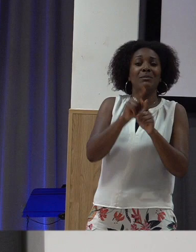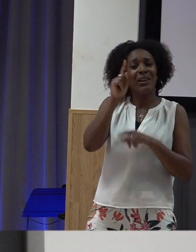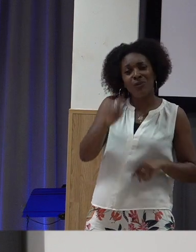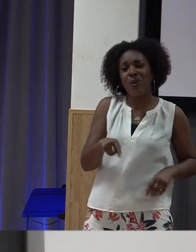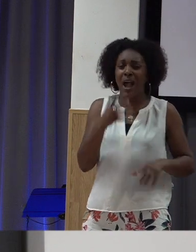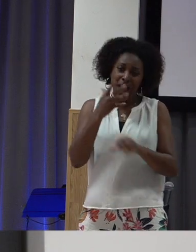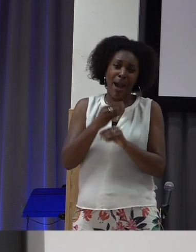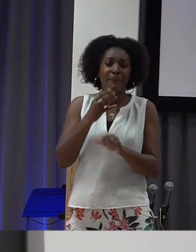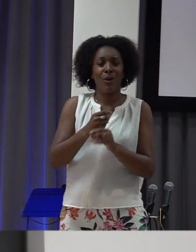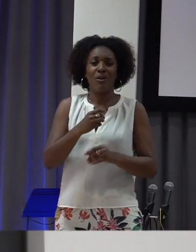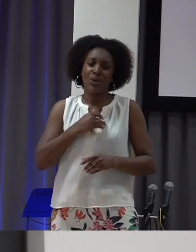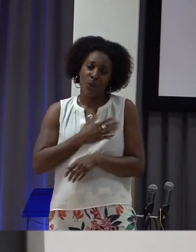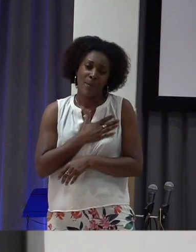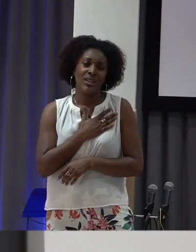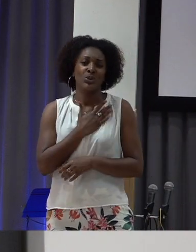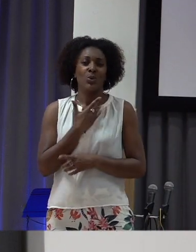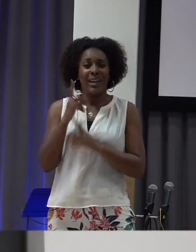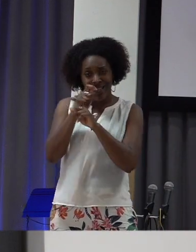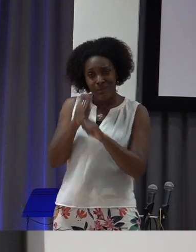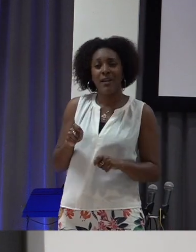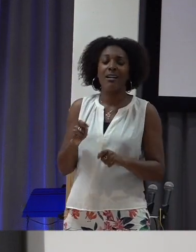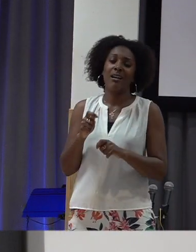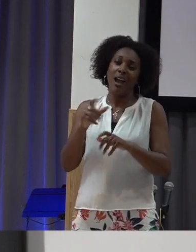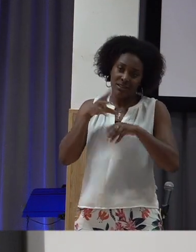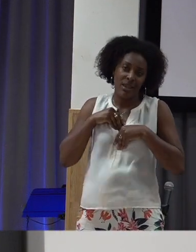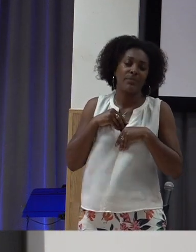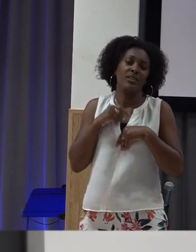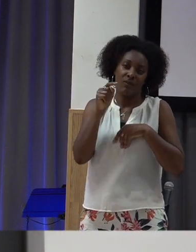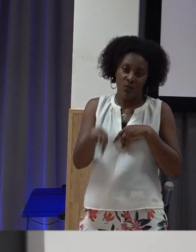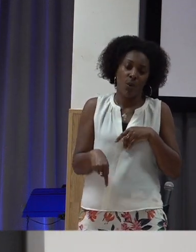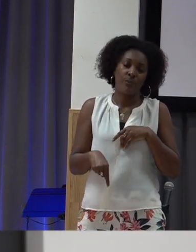compatissants avec ceux vers qui Dieu vous envoie. Merci. On prie.